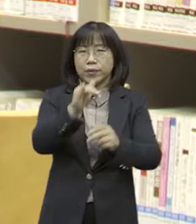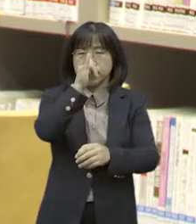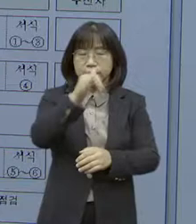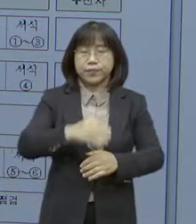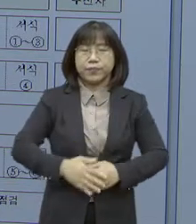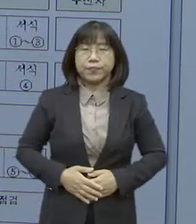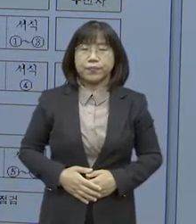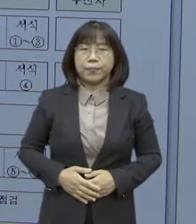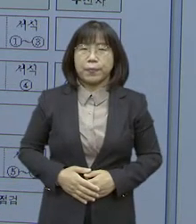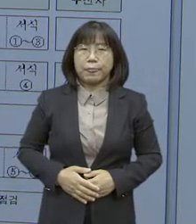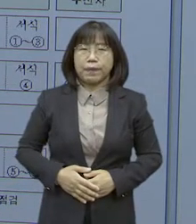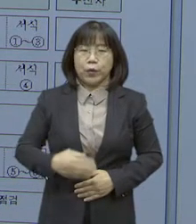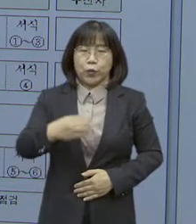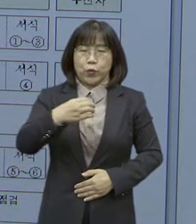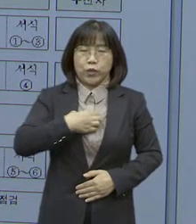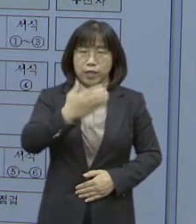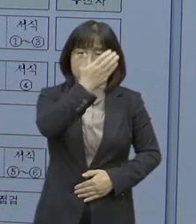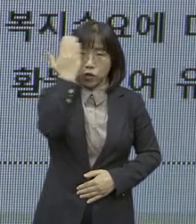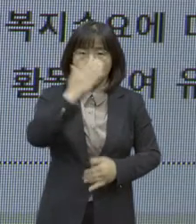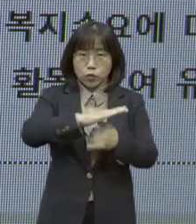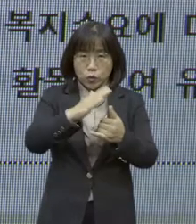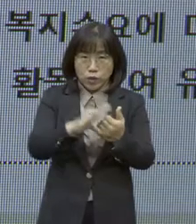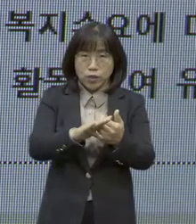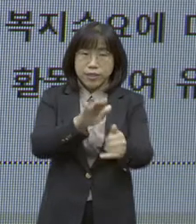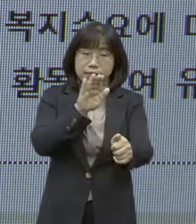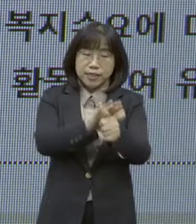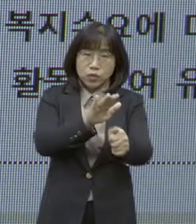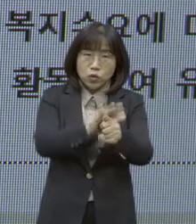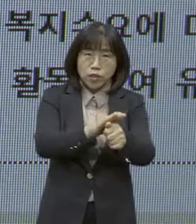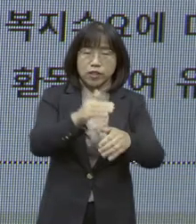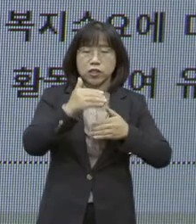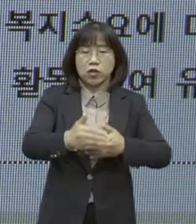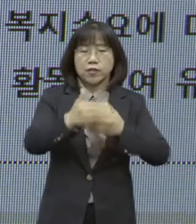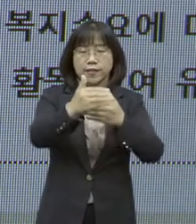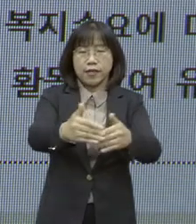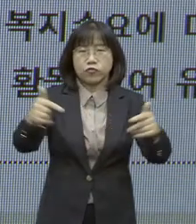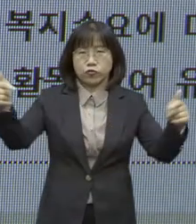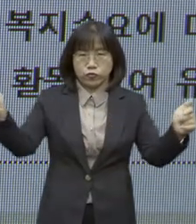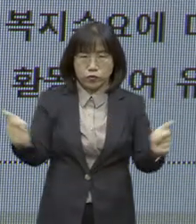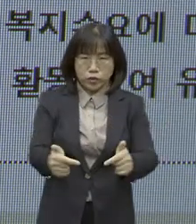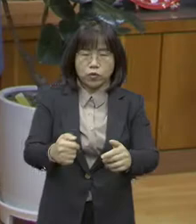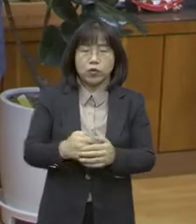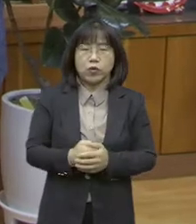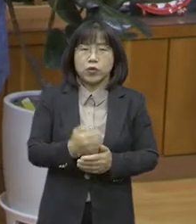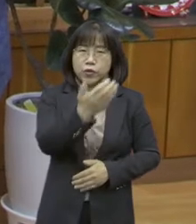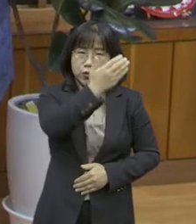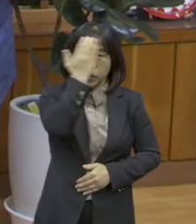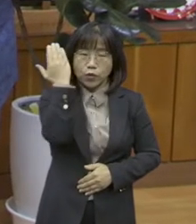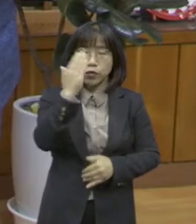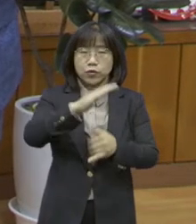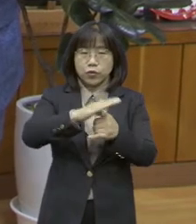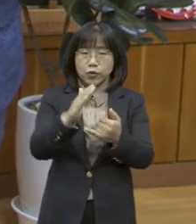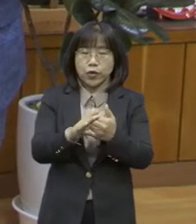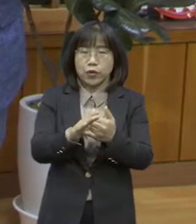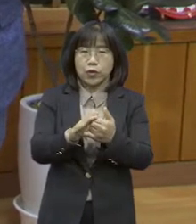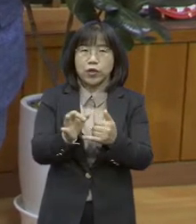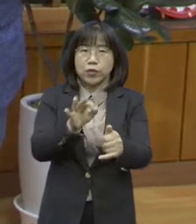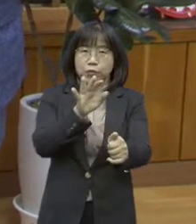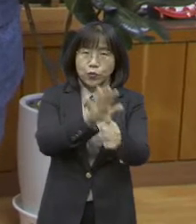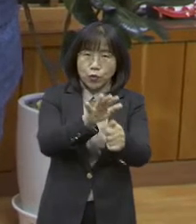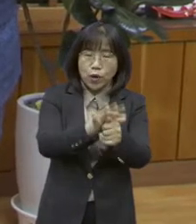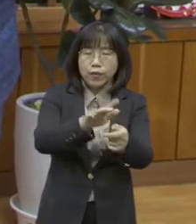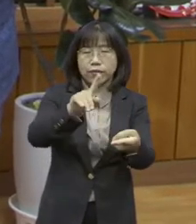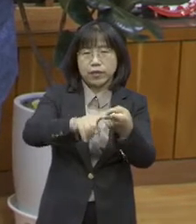왔습니다. 위기청소년 지원 절차를 간소화하면서 기존 청소년 특별지원 제도의 한계점을